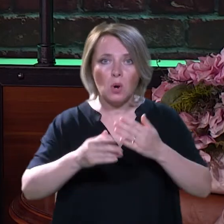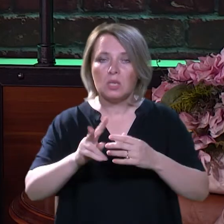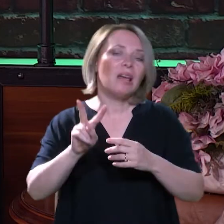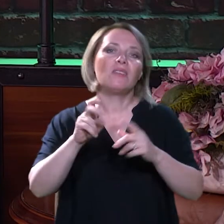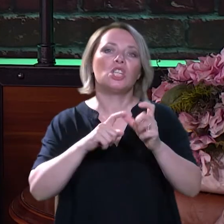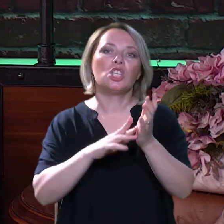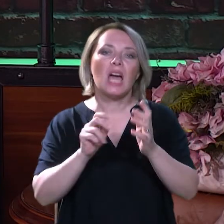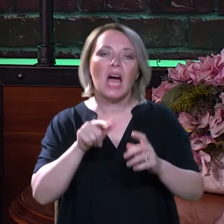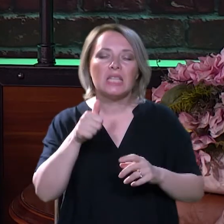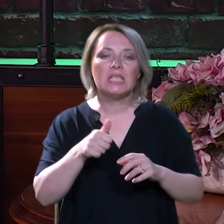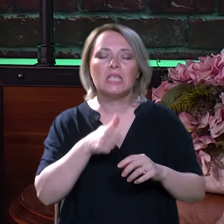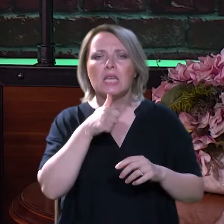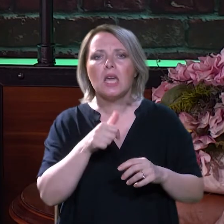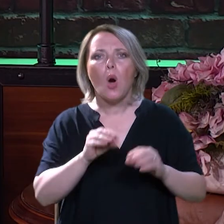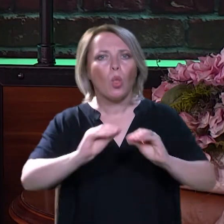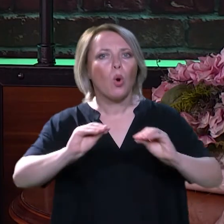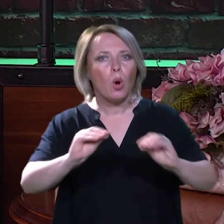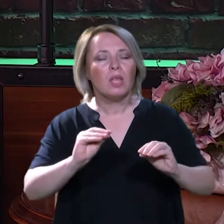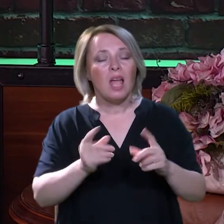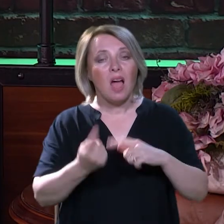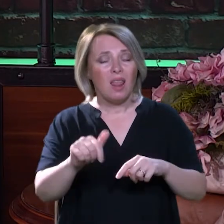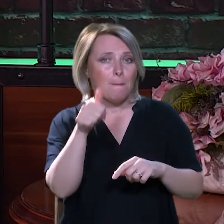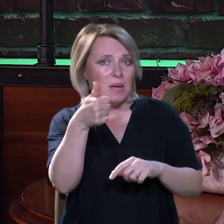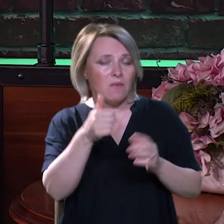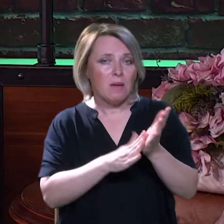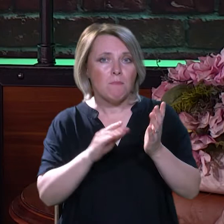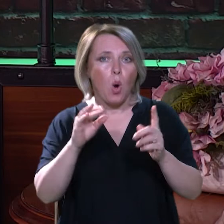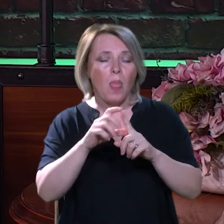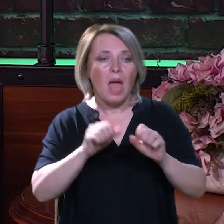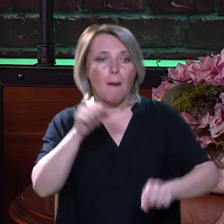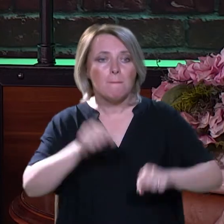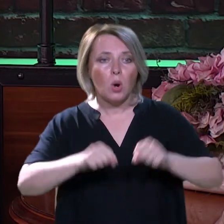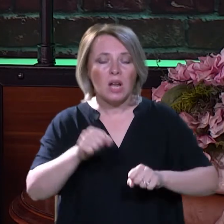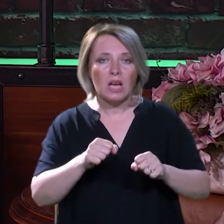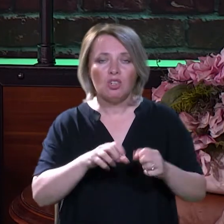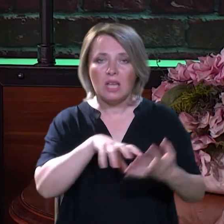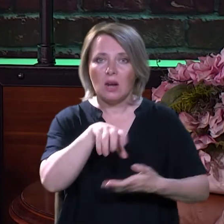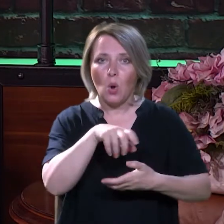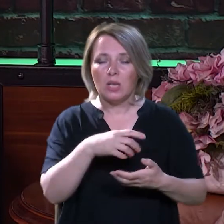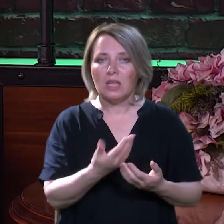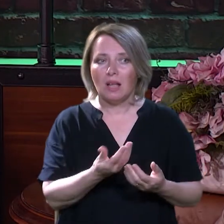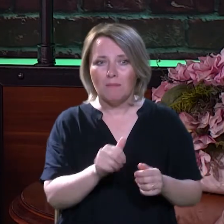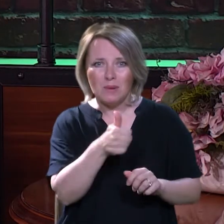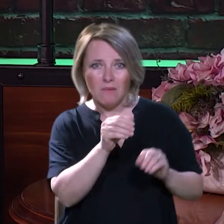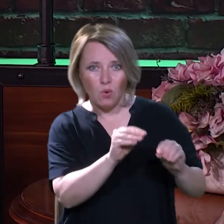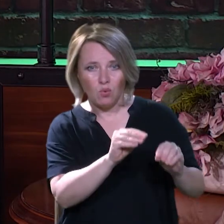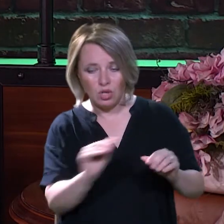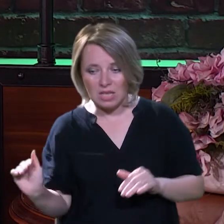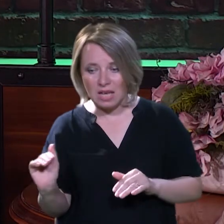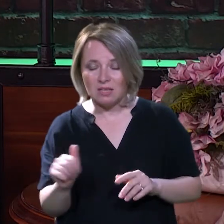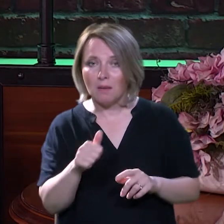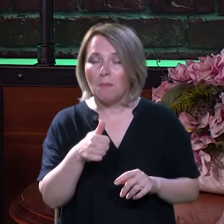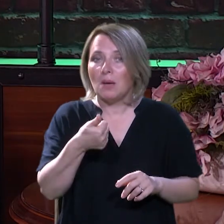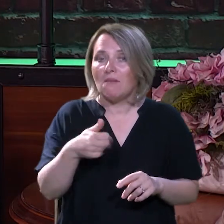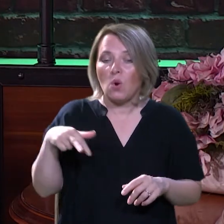pa učitelji, pa drugi ljudi. Ali neki prvi modeli ponašanja su roditelji. I isto tako kao što uči prve riječi, prve